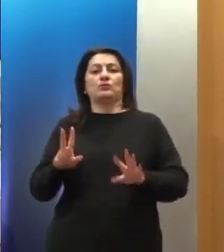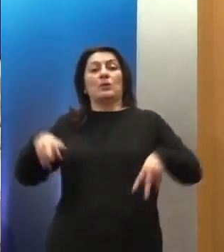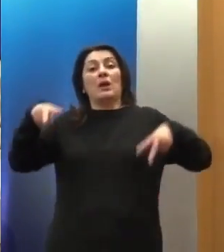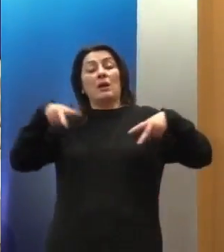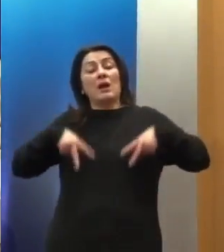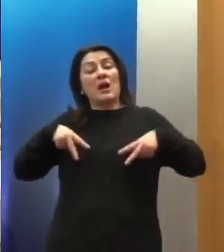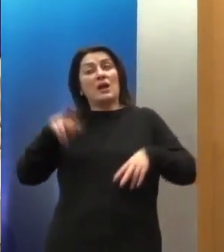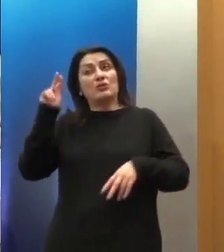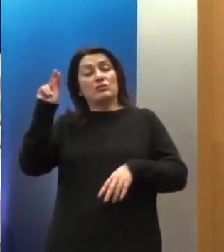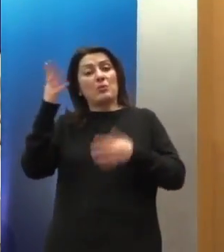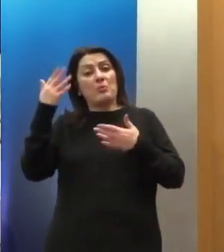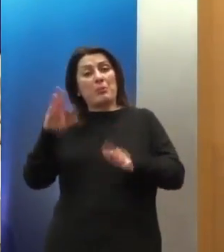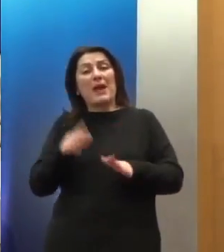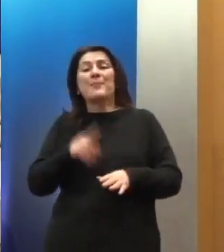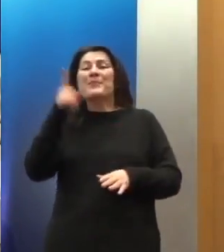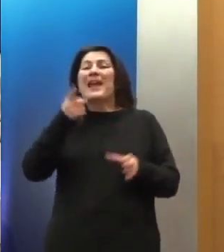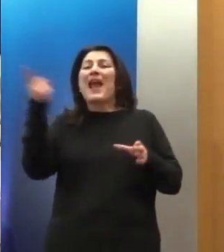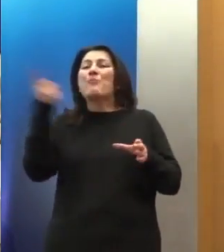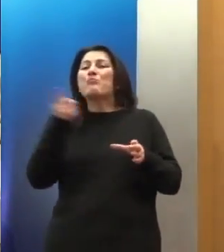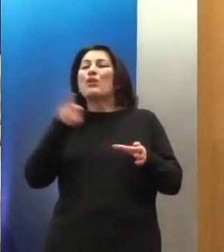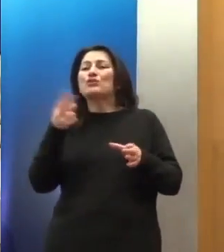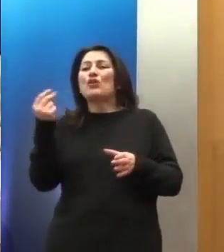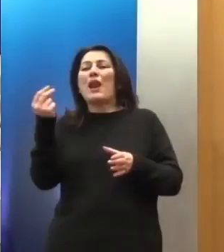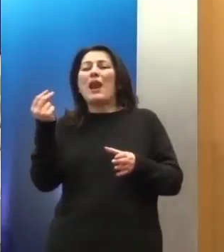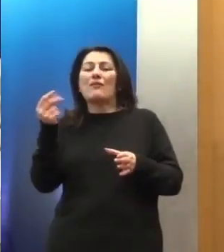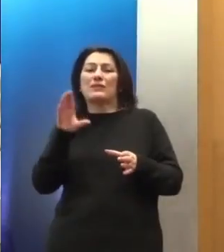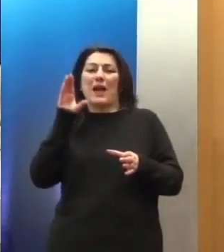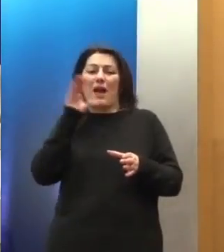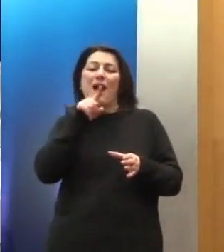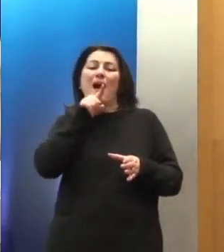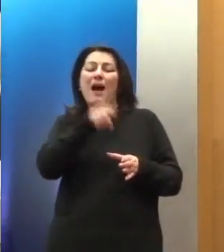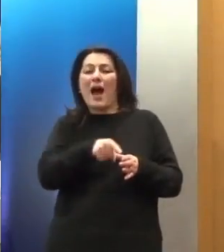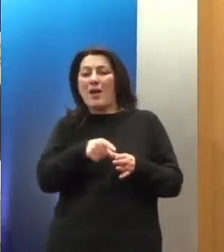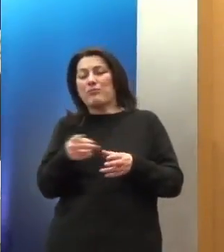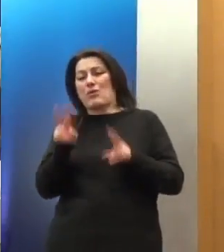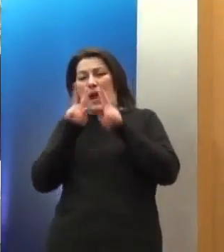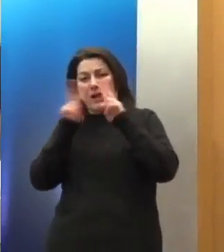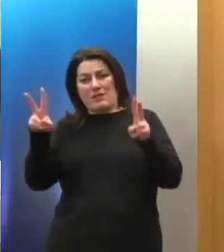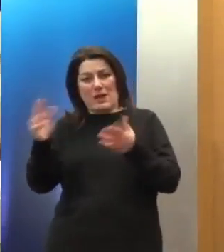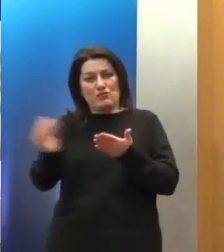ένα ποσοστό του ΑΕΠ χρησιμοποιείται ακριβώς για αυτό το λόγο. Να πάμε τώρα σε ευρωπαϊκό επίπεδο.